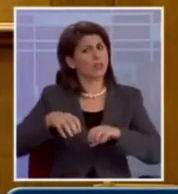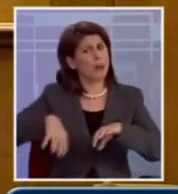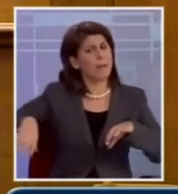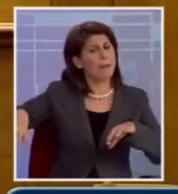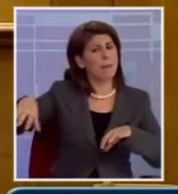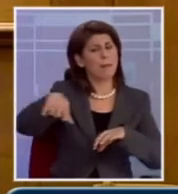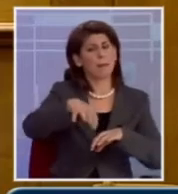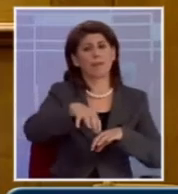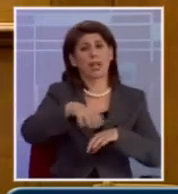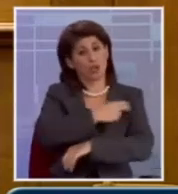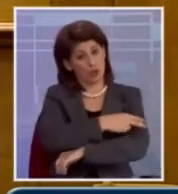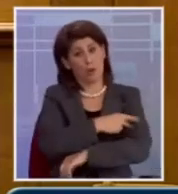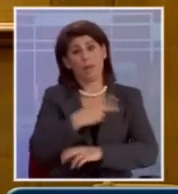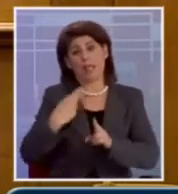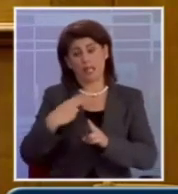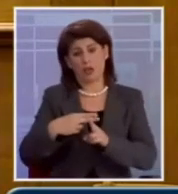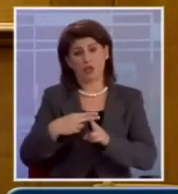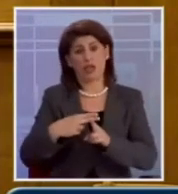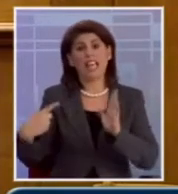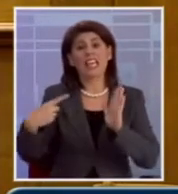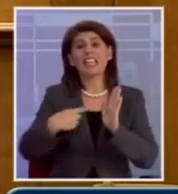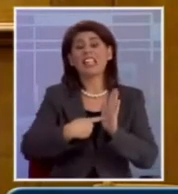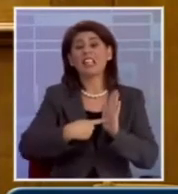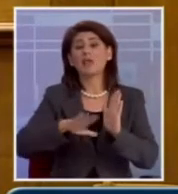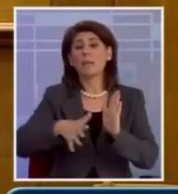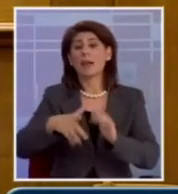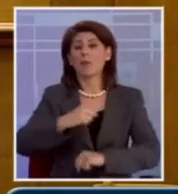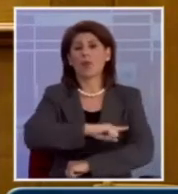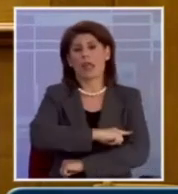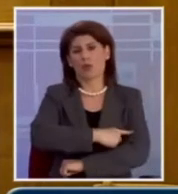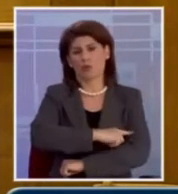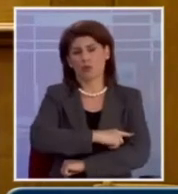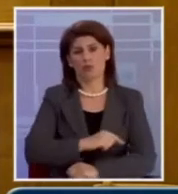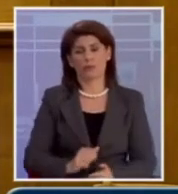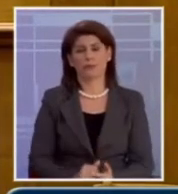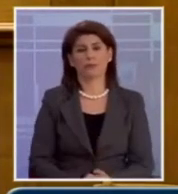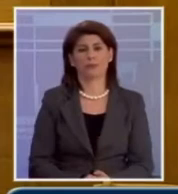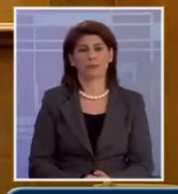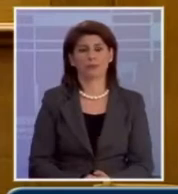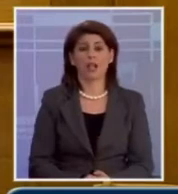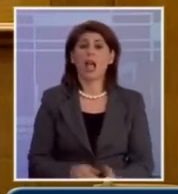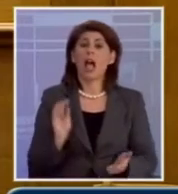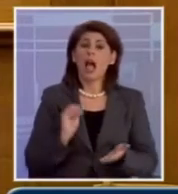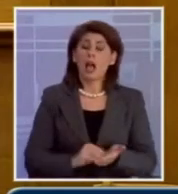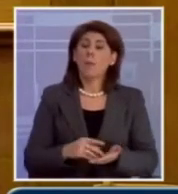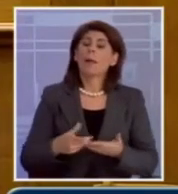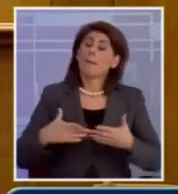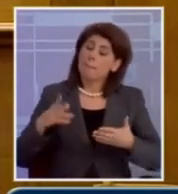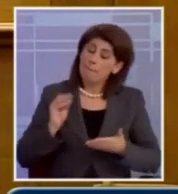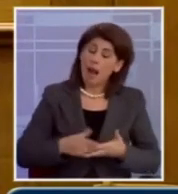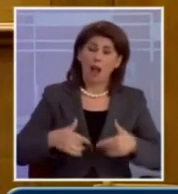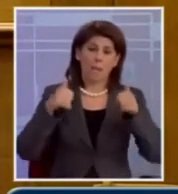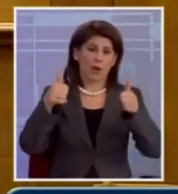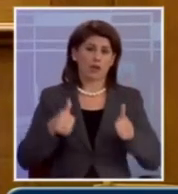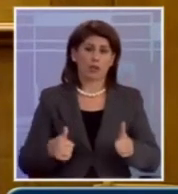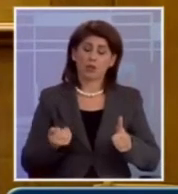της δευτεροβάθμιας κυρίως υγείας, 1.000 περίπου γιατρούς. Παράλληλα θα επαναπροκηρύξουμε, δίνοντας